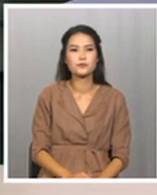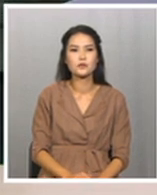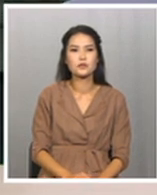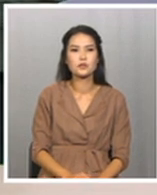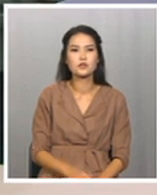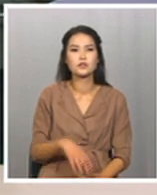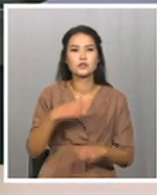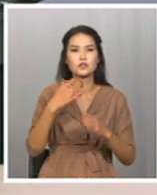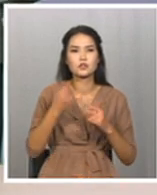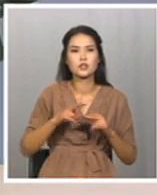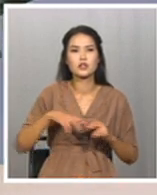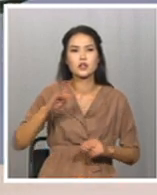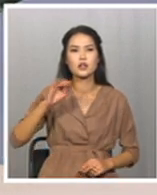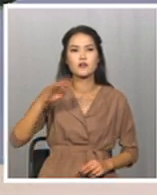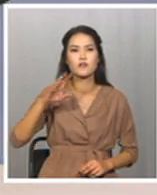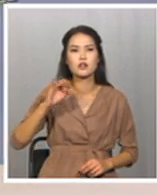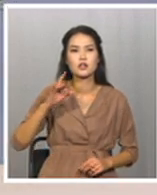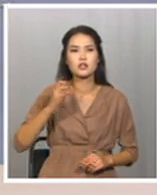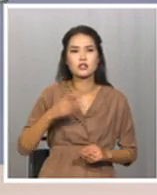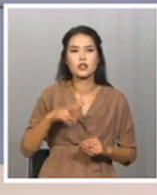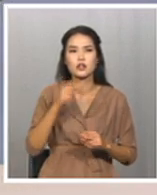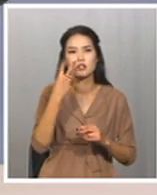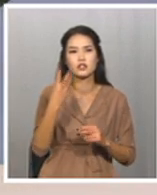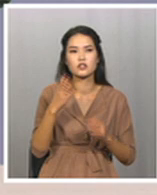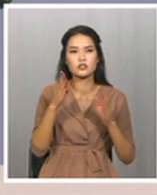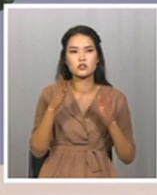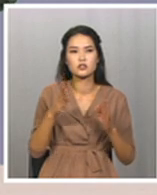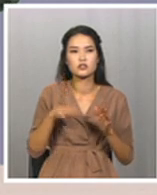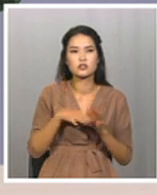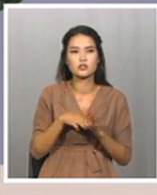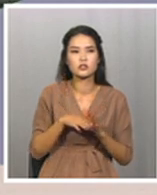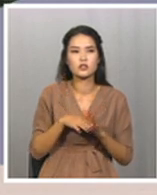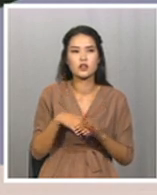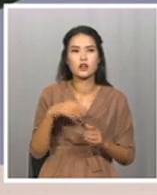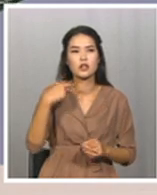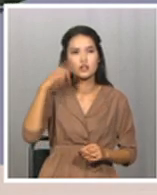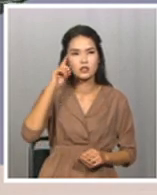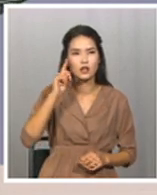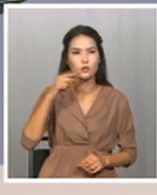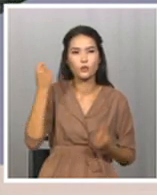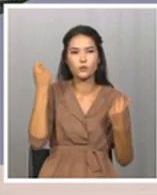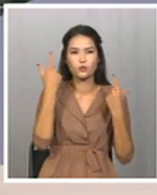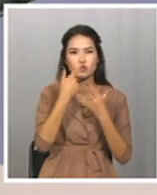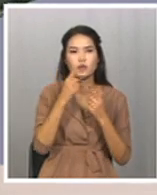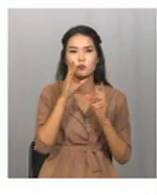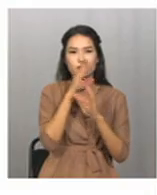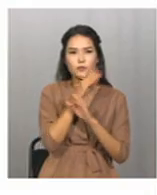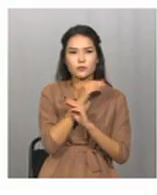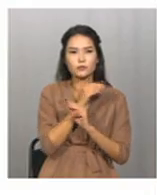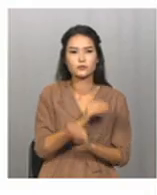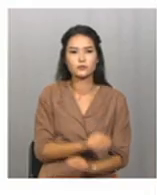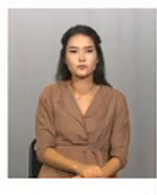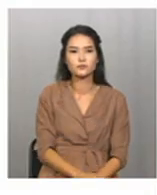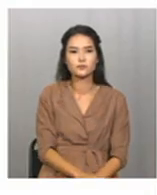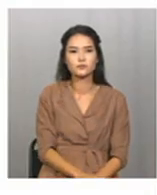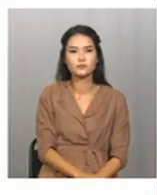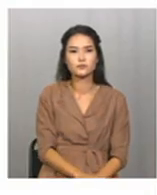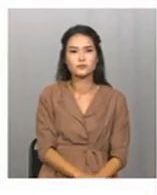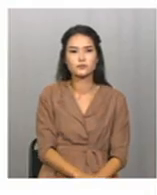На этапе рефлексии я предлагаю вам заполнить трехчастный дневник «Знаю, узнал, могу».